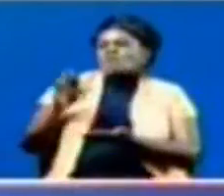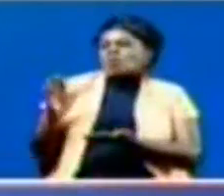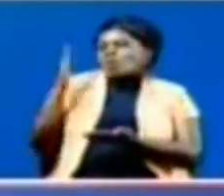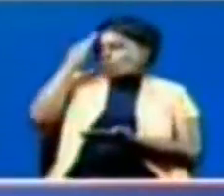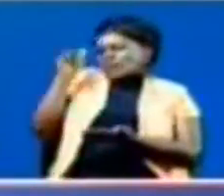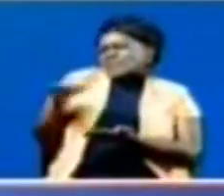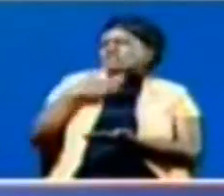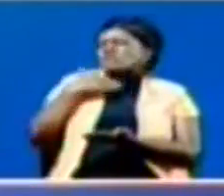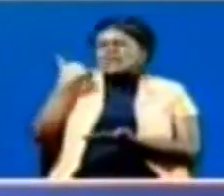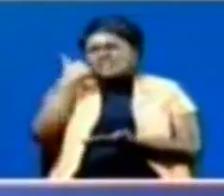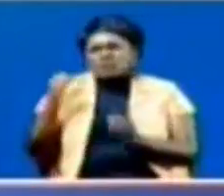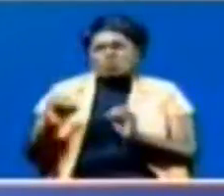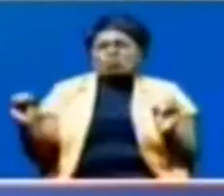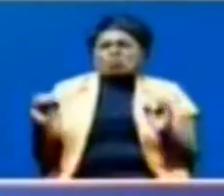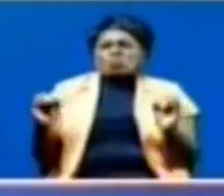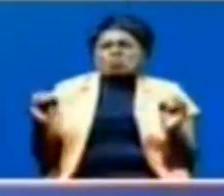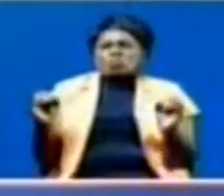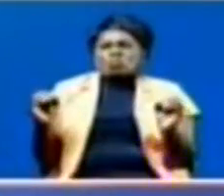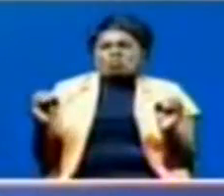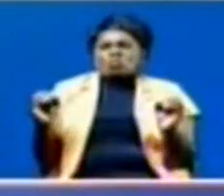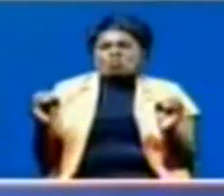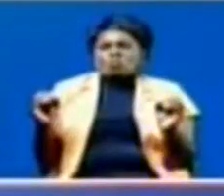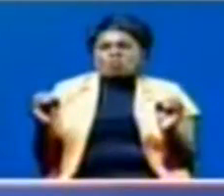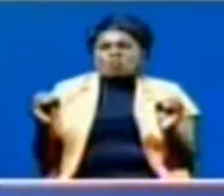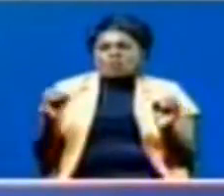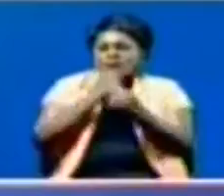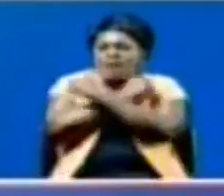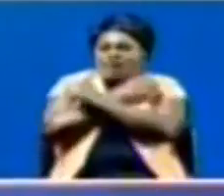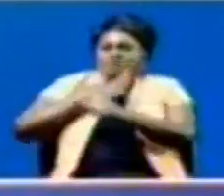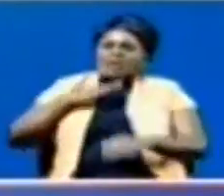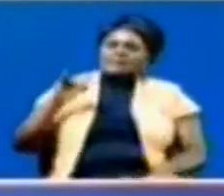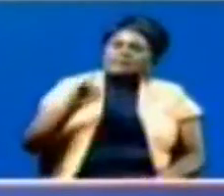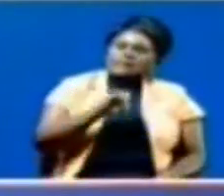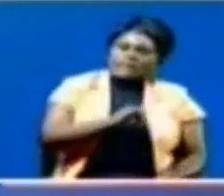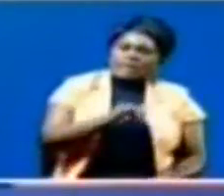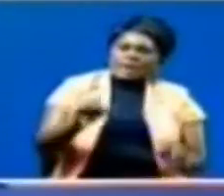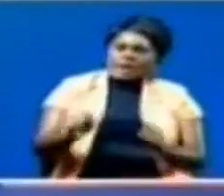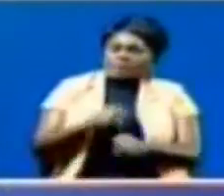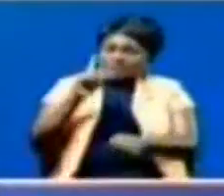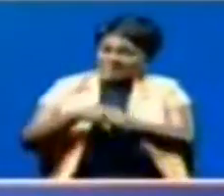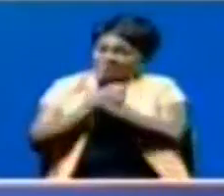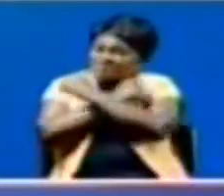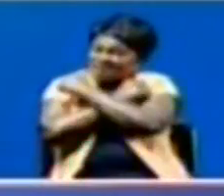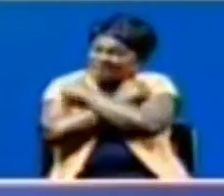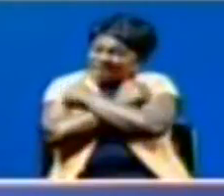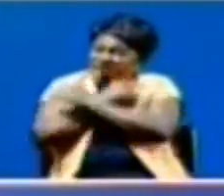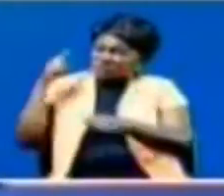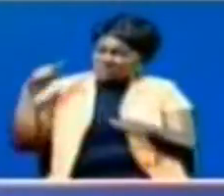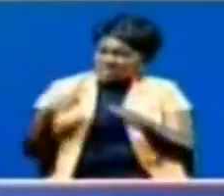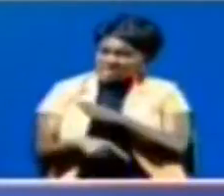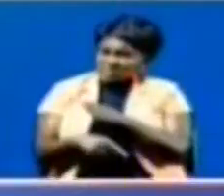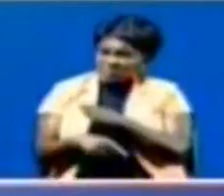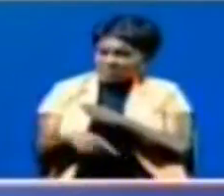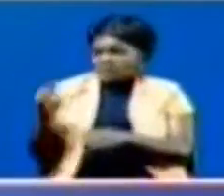sababu hakupenda kuwa hivi. Kwa mapenzi langu lile litabaki. Liwepo. Na utapata kwamba watu wakipendana sana wanafika maana nasema